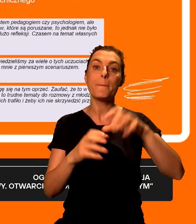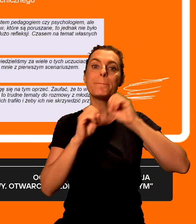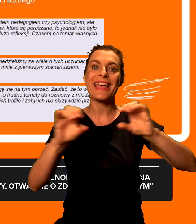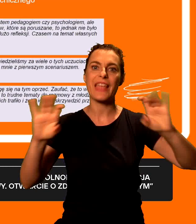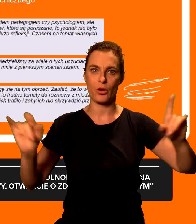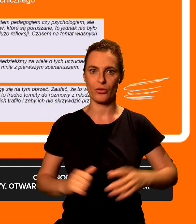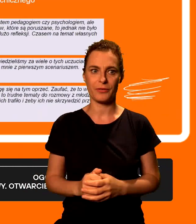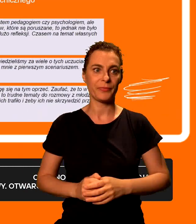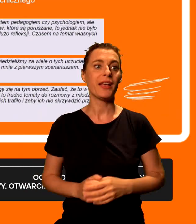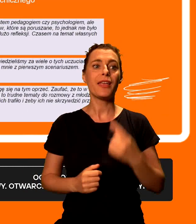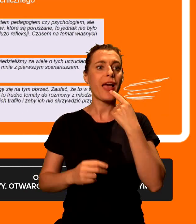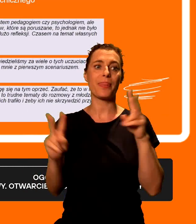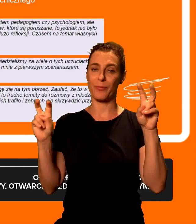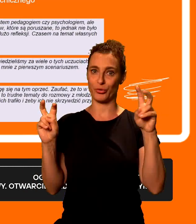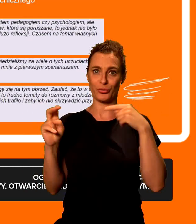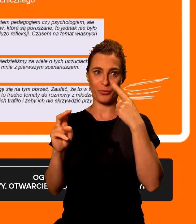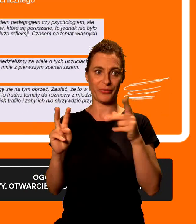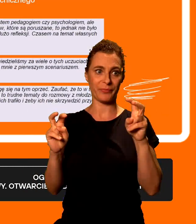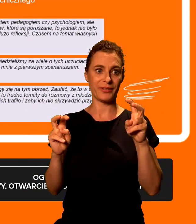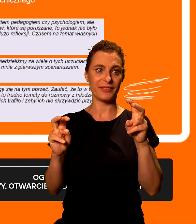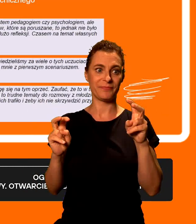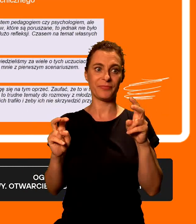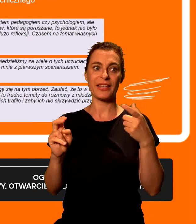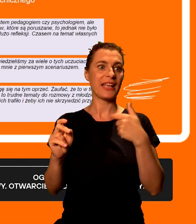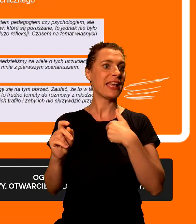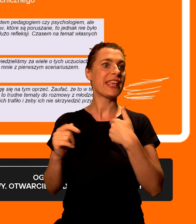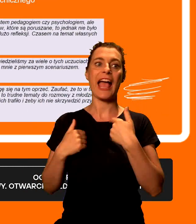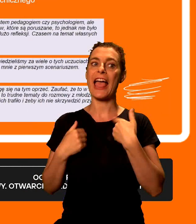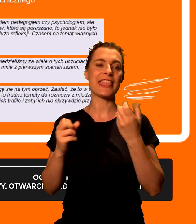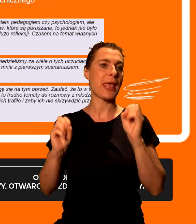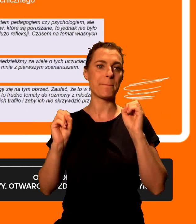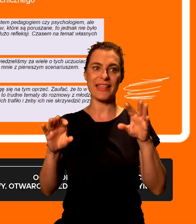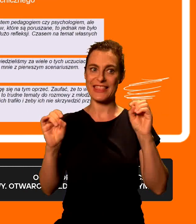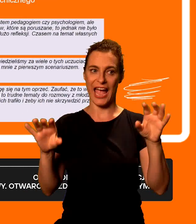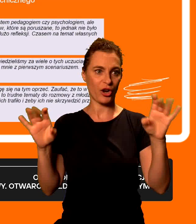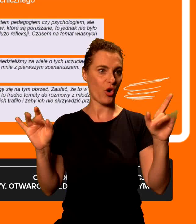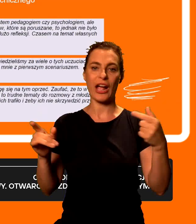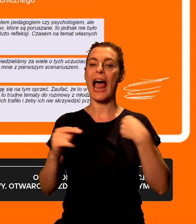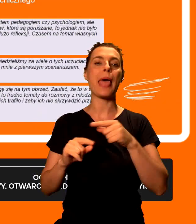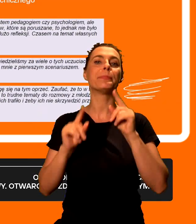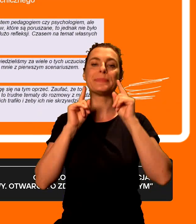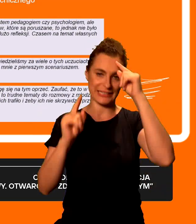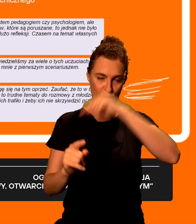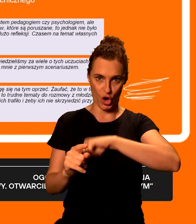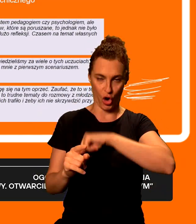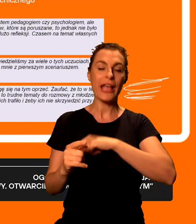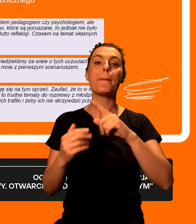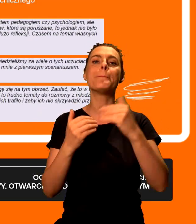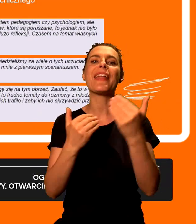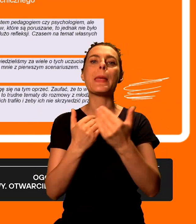Bardzo uroczy cytat tutaj na początku. Jednak nie jestem pedagogiem czy psychologiem, ale matematykiem logicznie